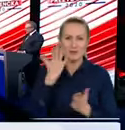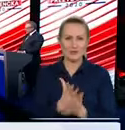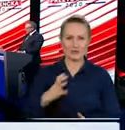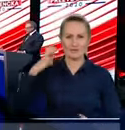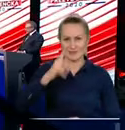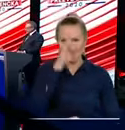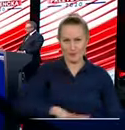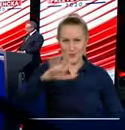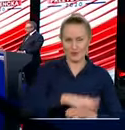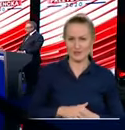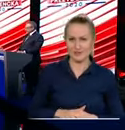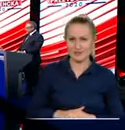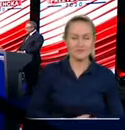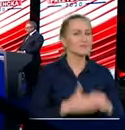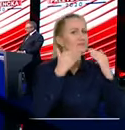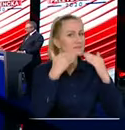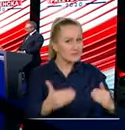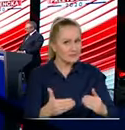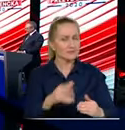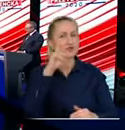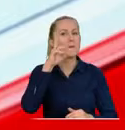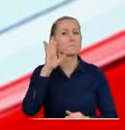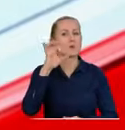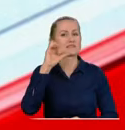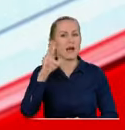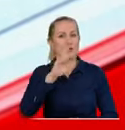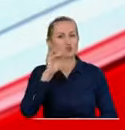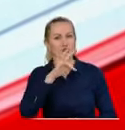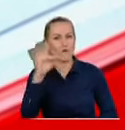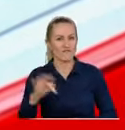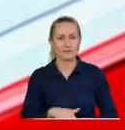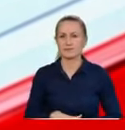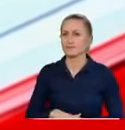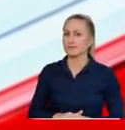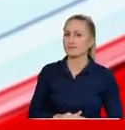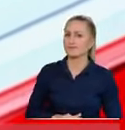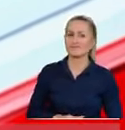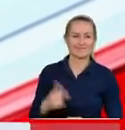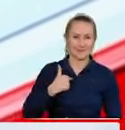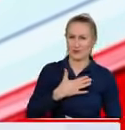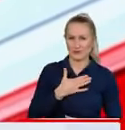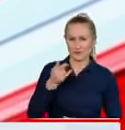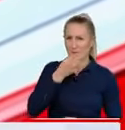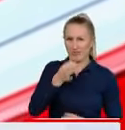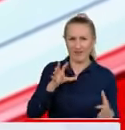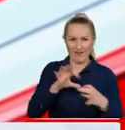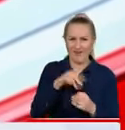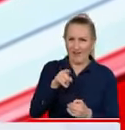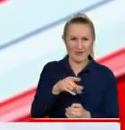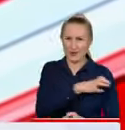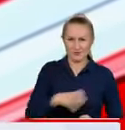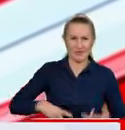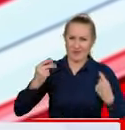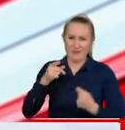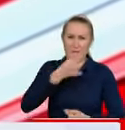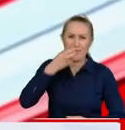społeczeństwem. Dziękuję bardzo. Krzysztof Bosak. W mojej ocenie to nie jest pytanie o gospodarkę, to pytanie o politykę zagraniczną,